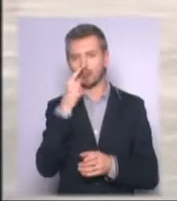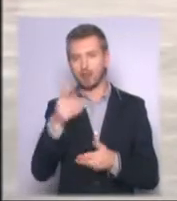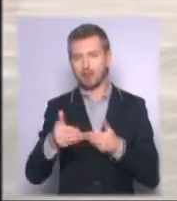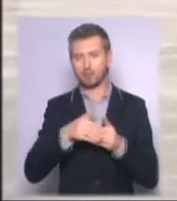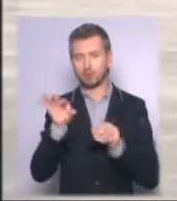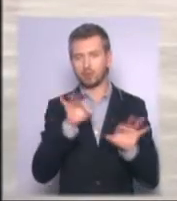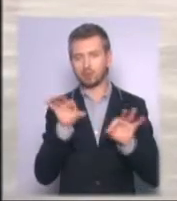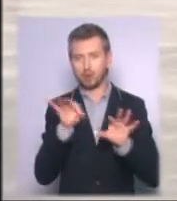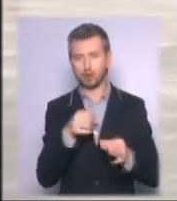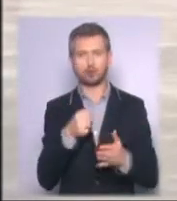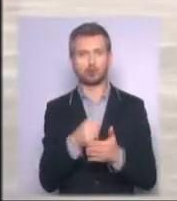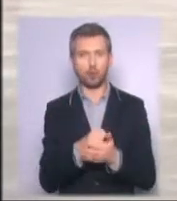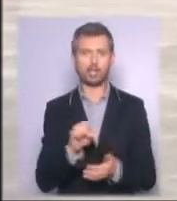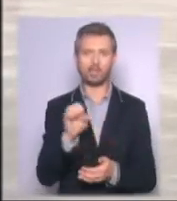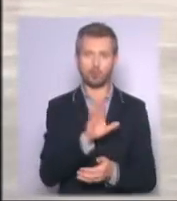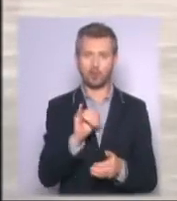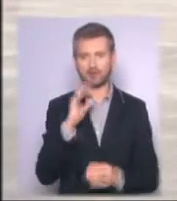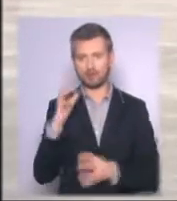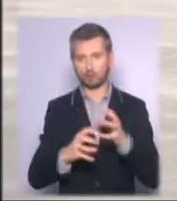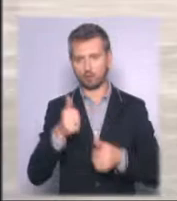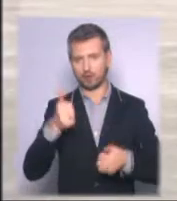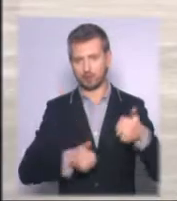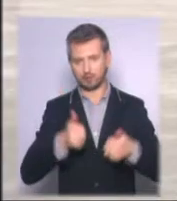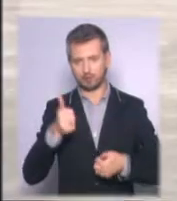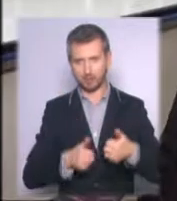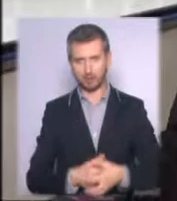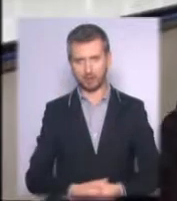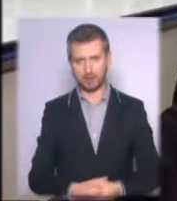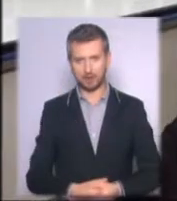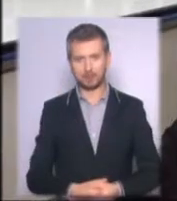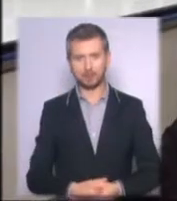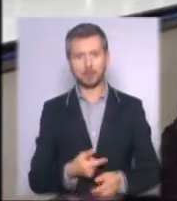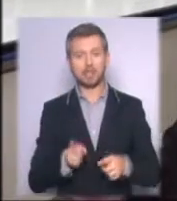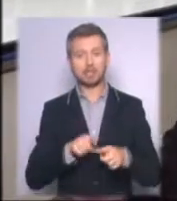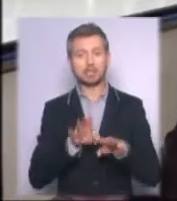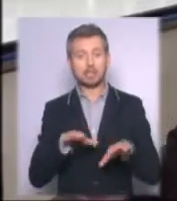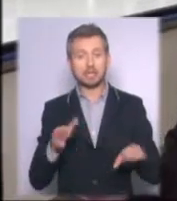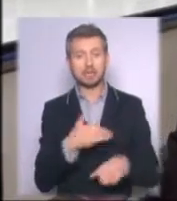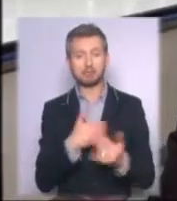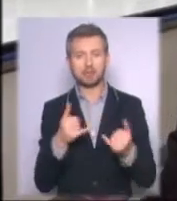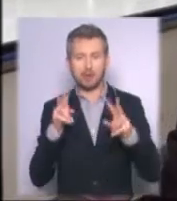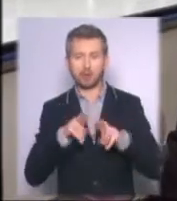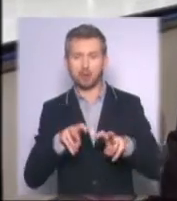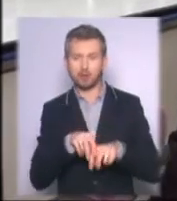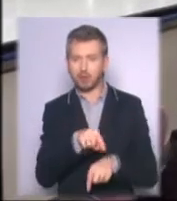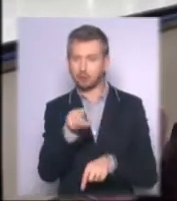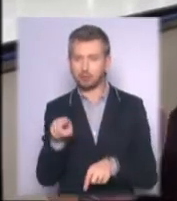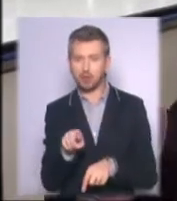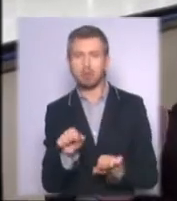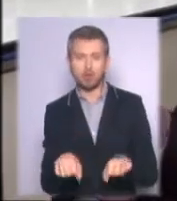відборах до континентальних і світових першостей. Ці дітки ми зараз просто розглядаємо як потенційні тих, хто